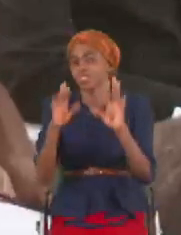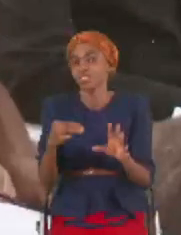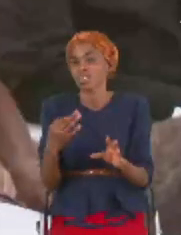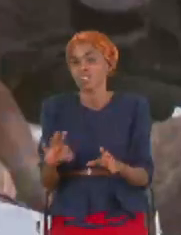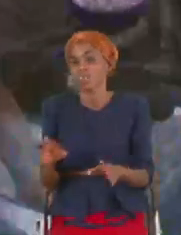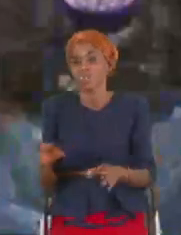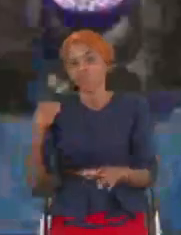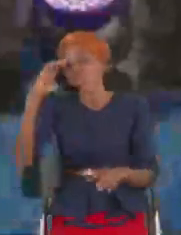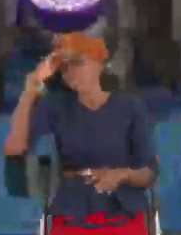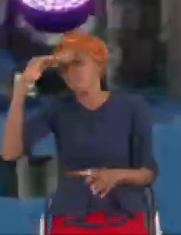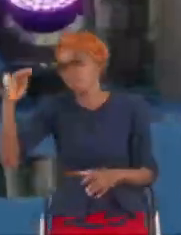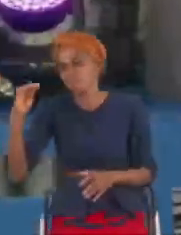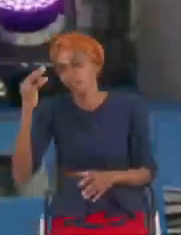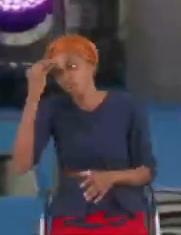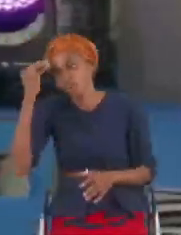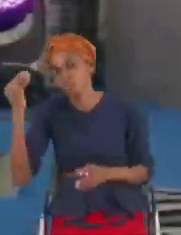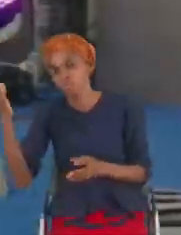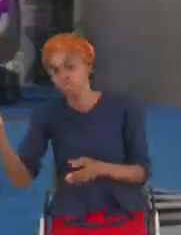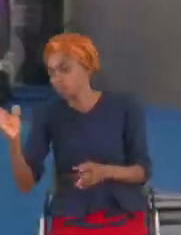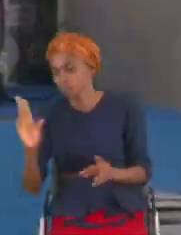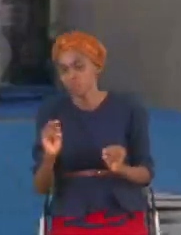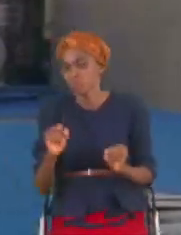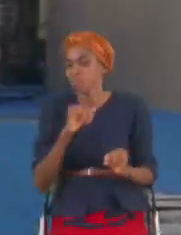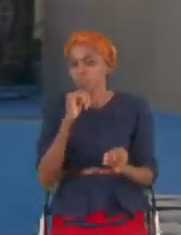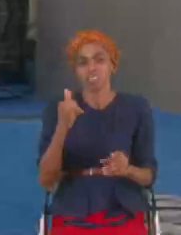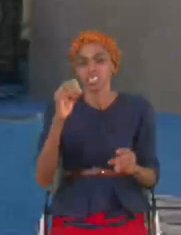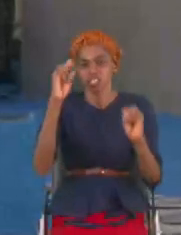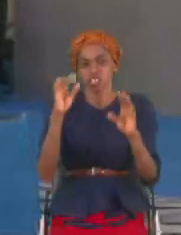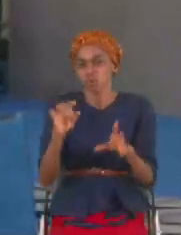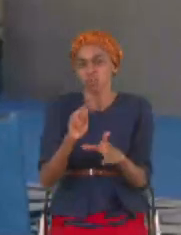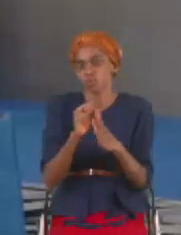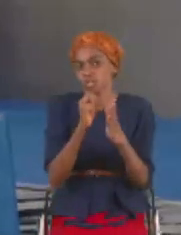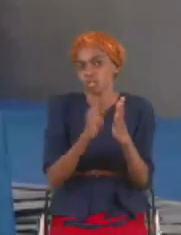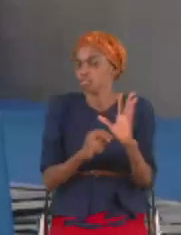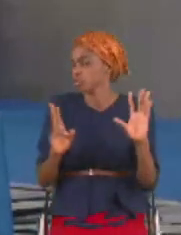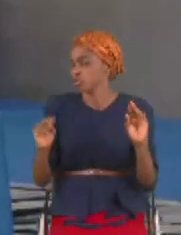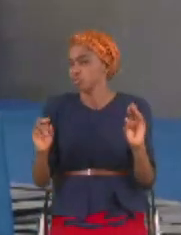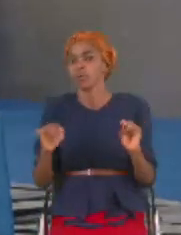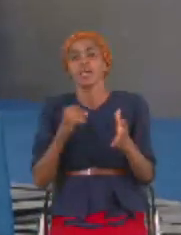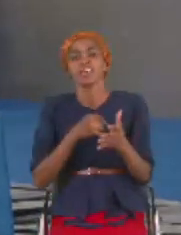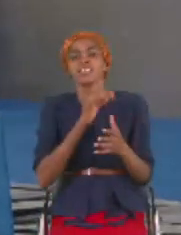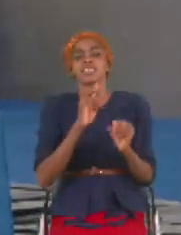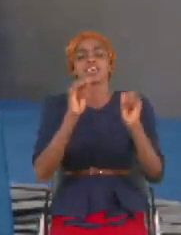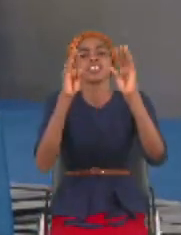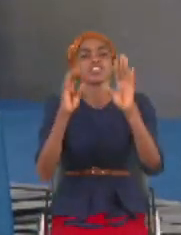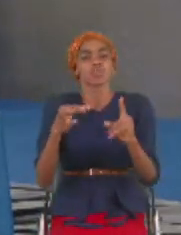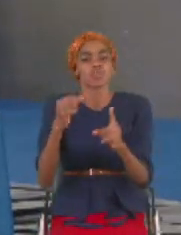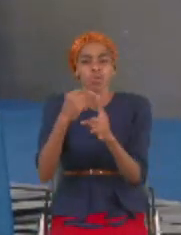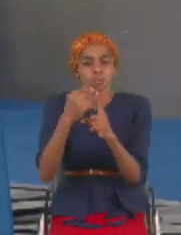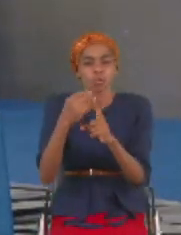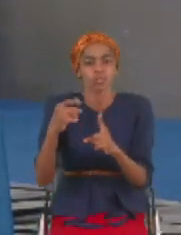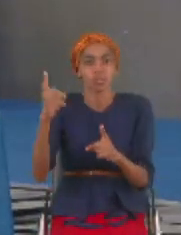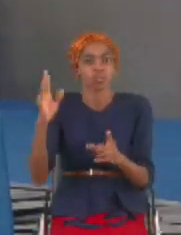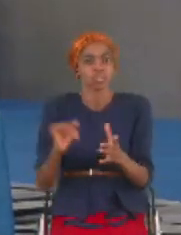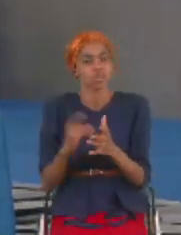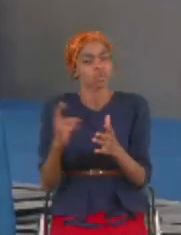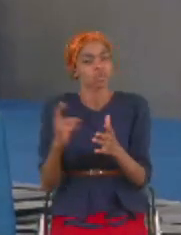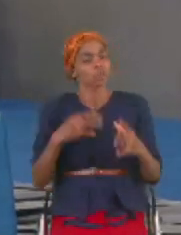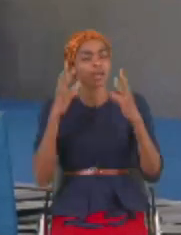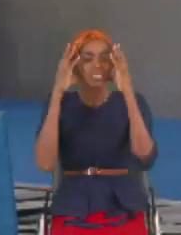d opinion humaine par un enseignant de tradition un enseignant de la parole que nous pourrons